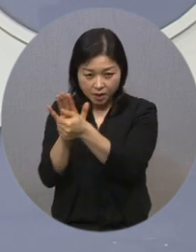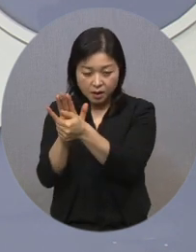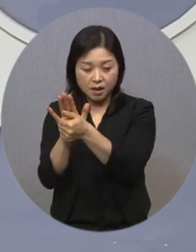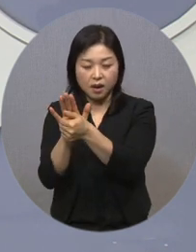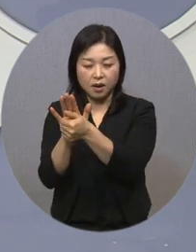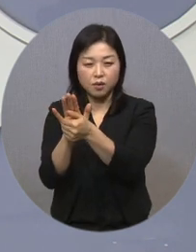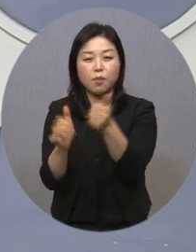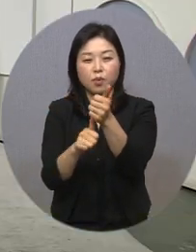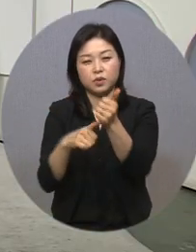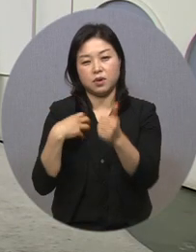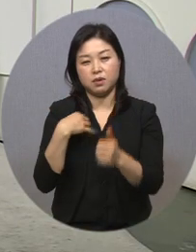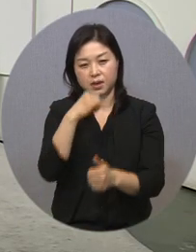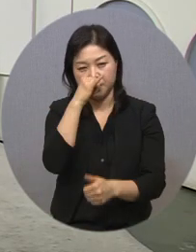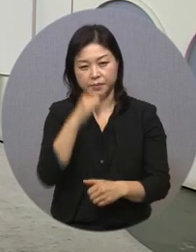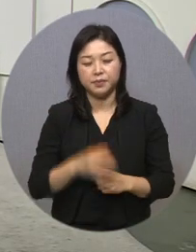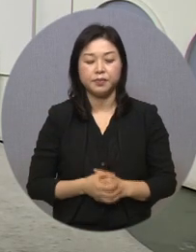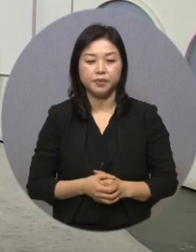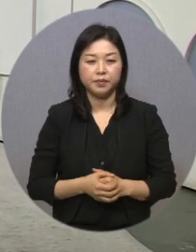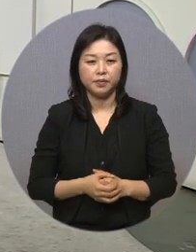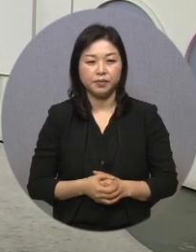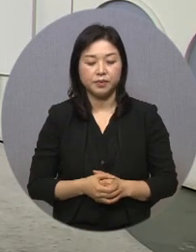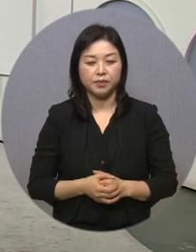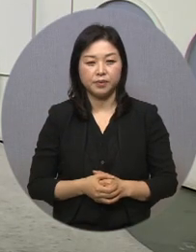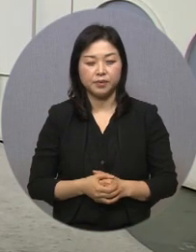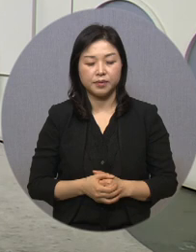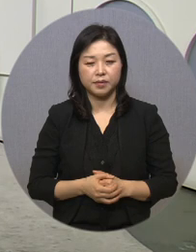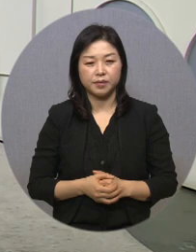거가 역할입니다. 그래서